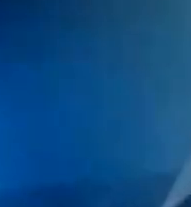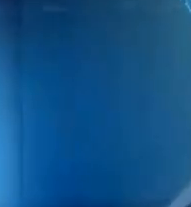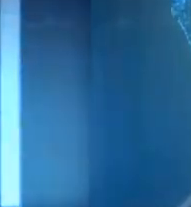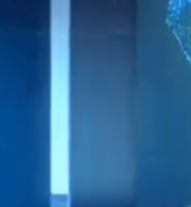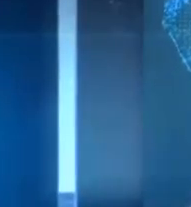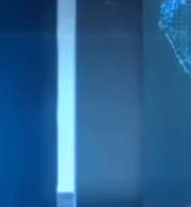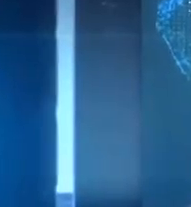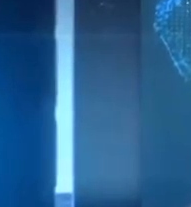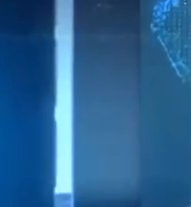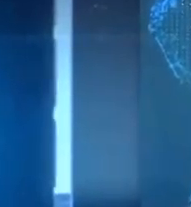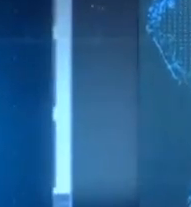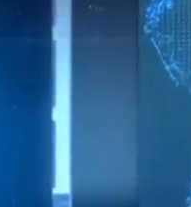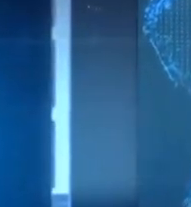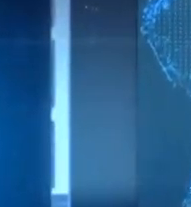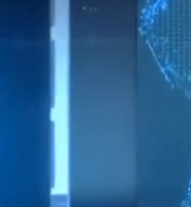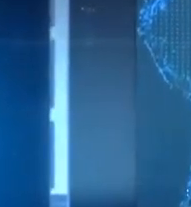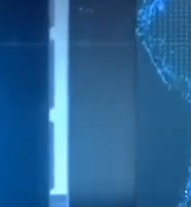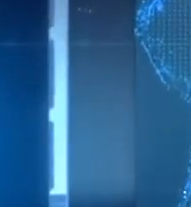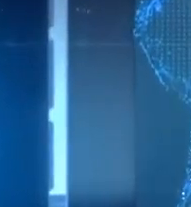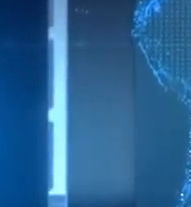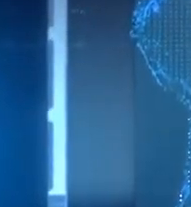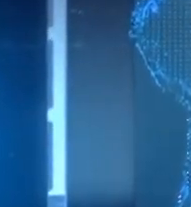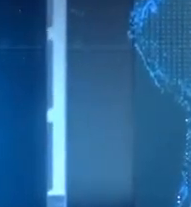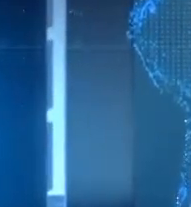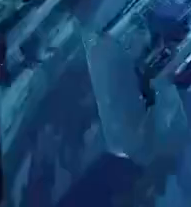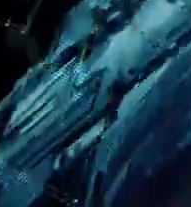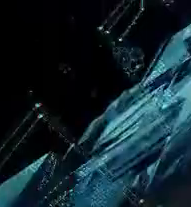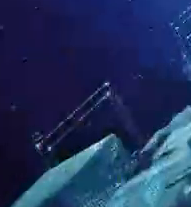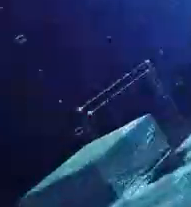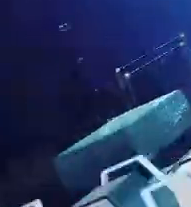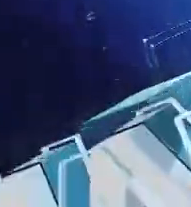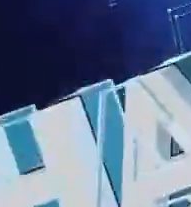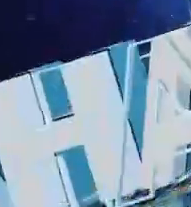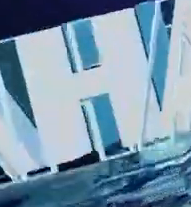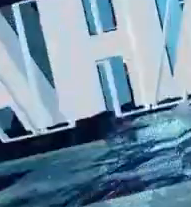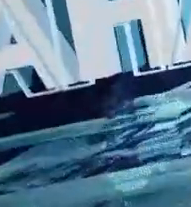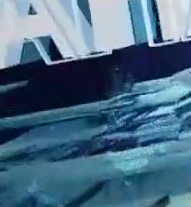Медет Жұмабай, Абылай Құттықбай, Жетісу телеарнасы.